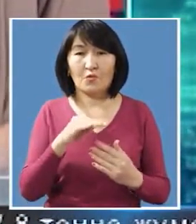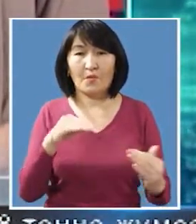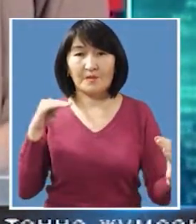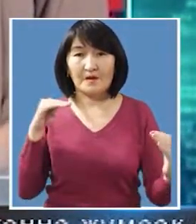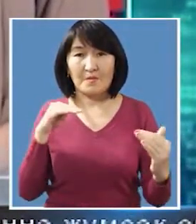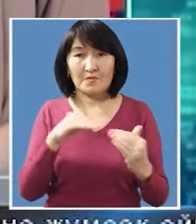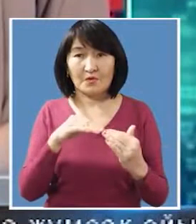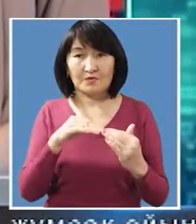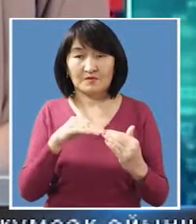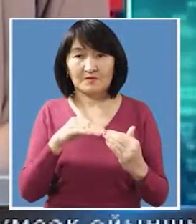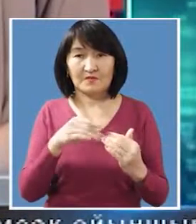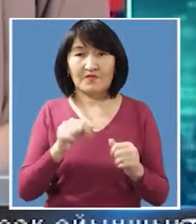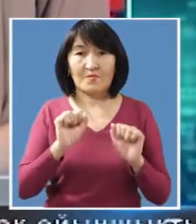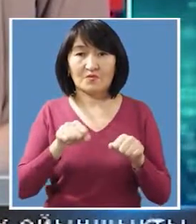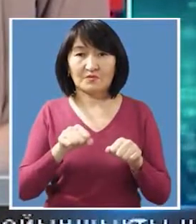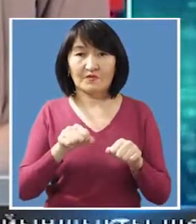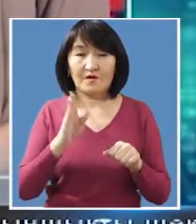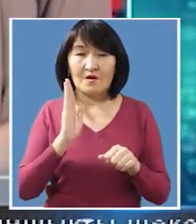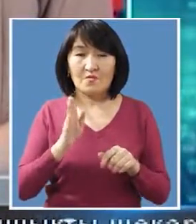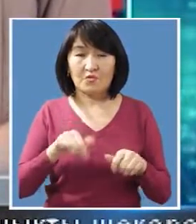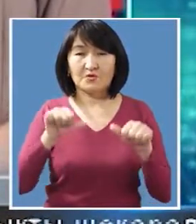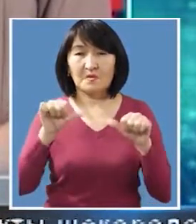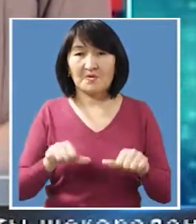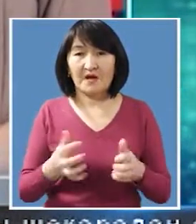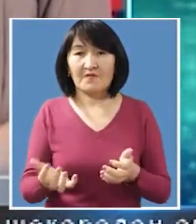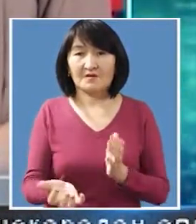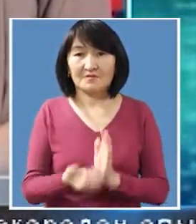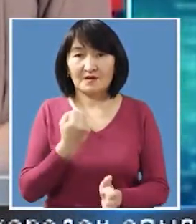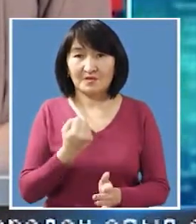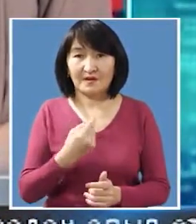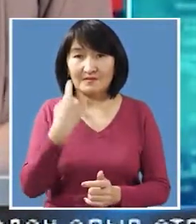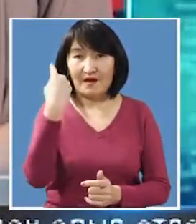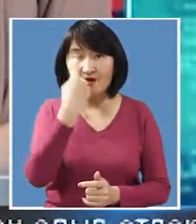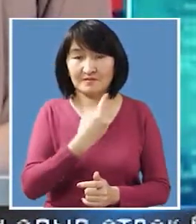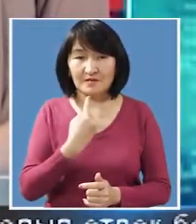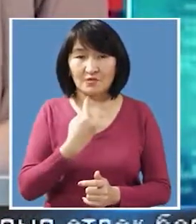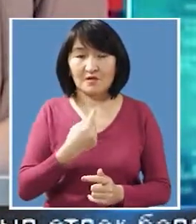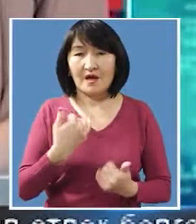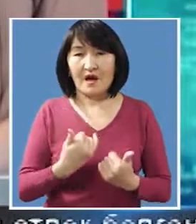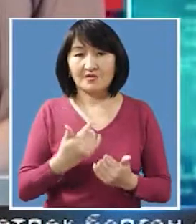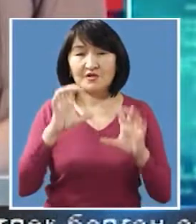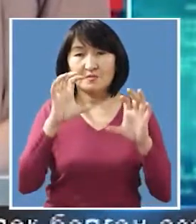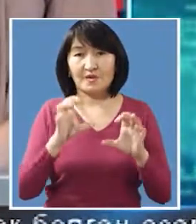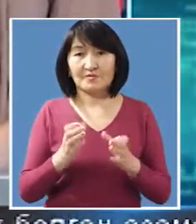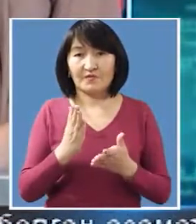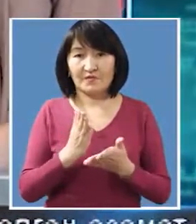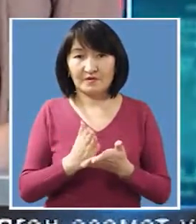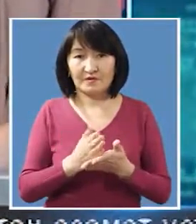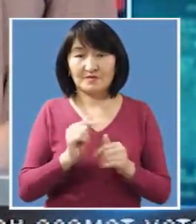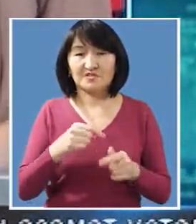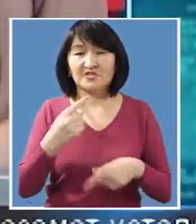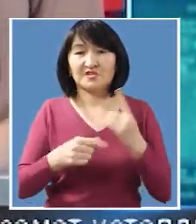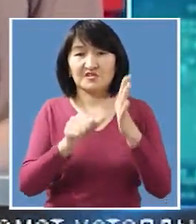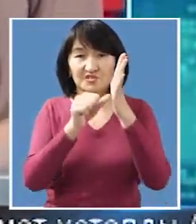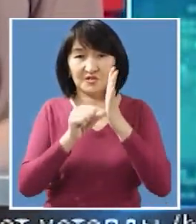кеткендер бір жылға жүргізуші куәлігінен айырылатын. Ал жаңа заң бойынша 6 айдан кейін көлік тізгіндеуіне рұқсат.